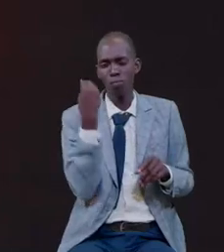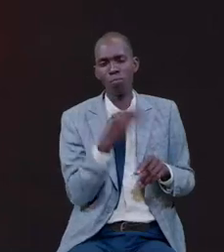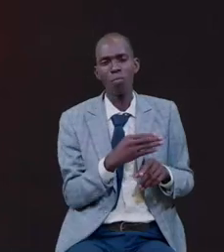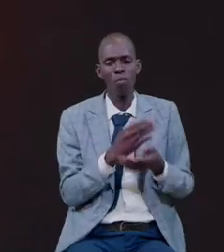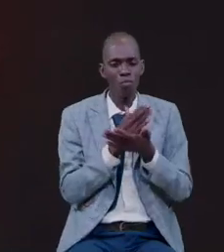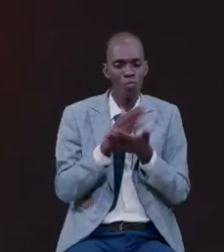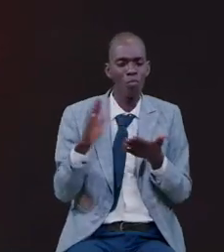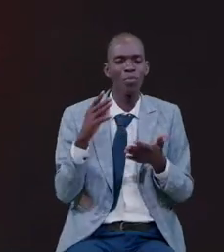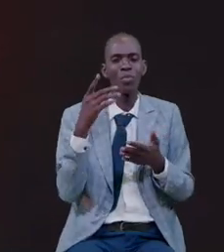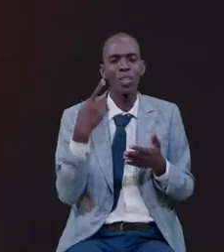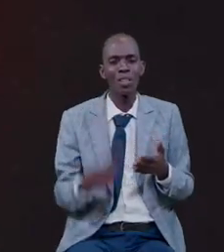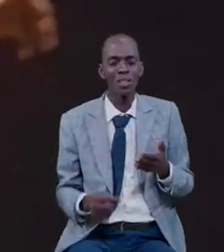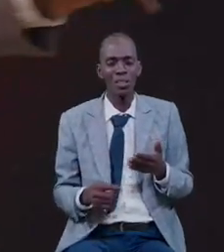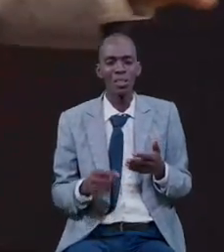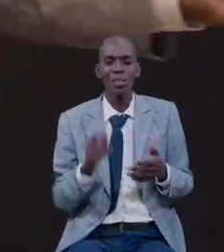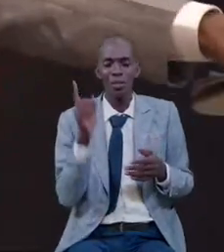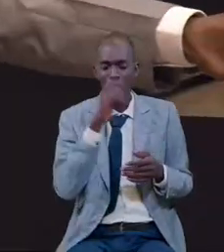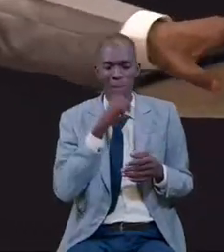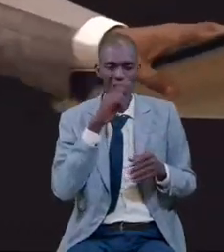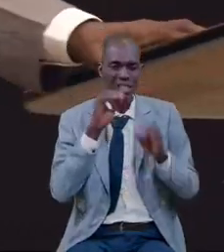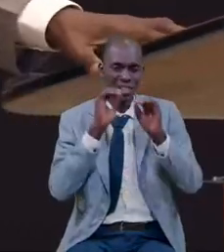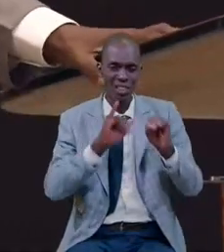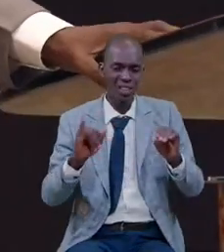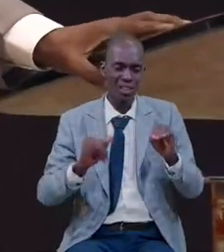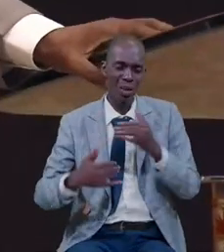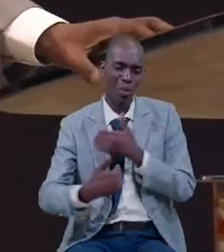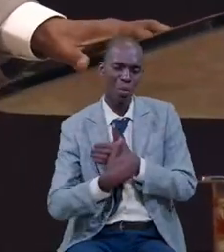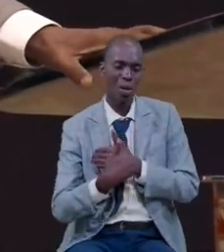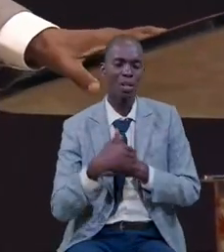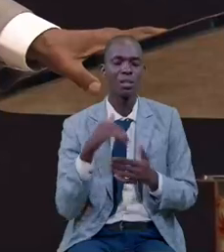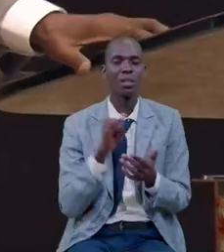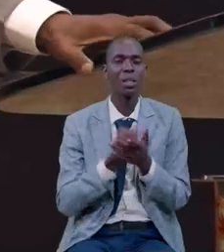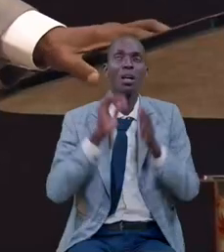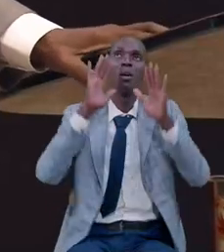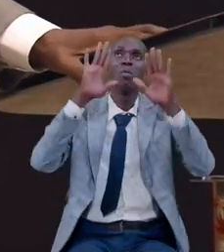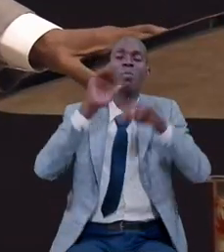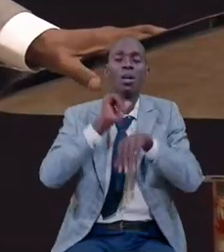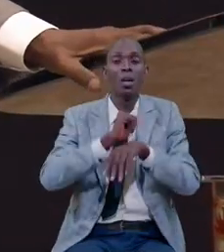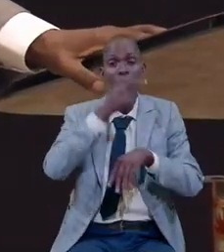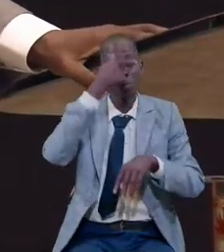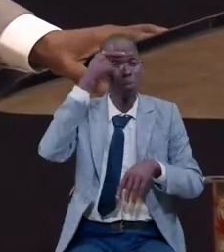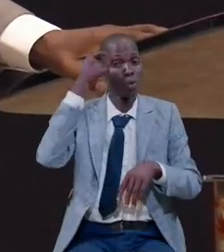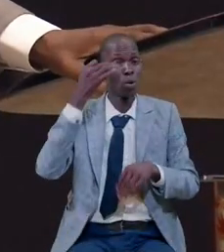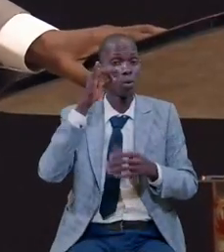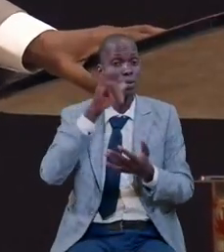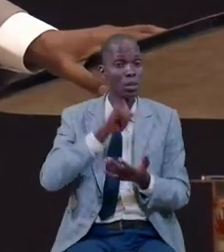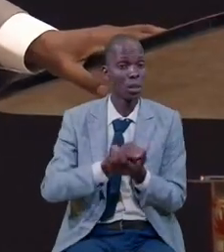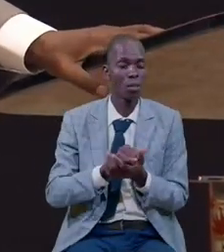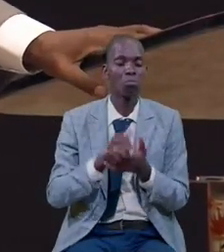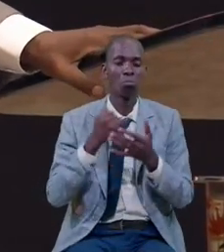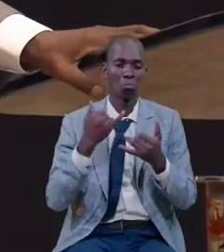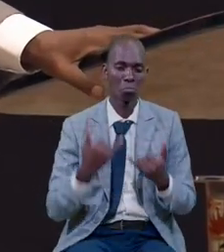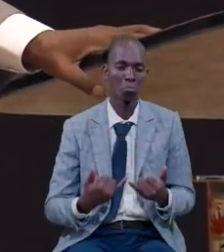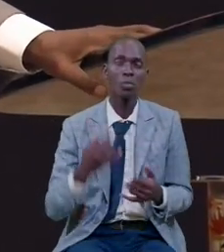sous ce miracle. Et c'est dit, à cause de cela, Dieu